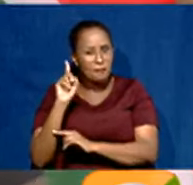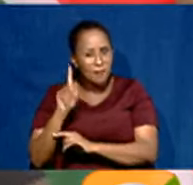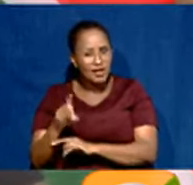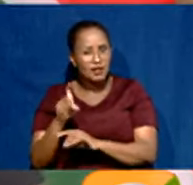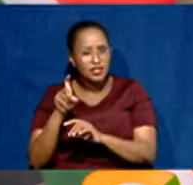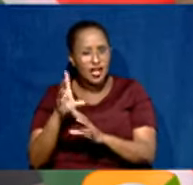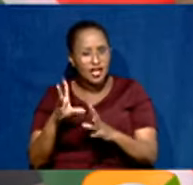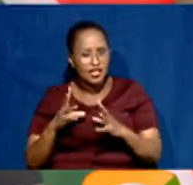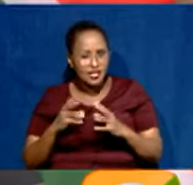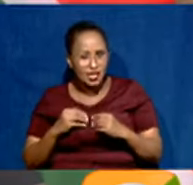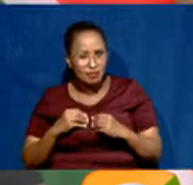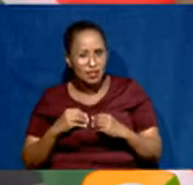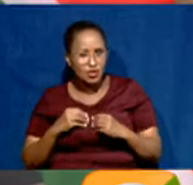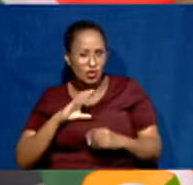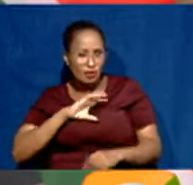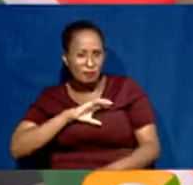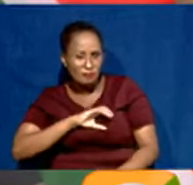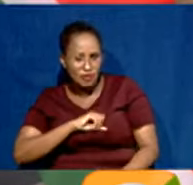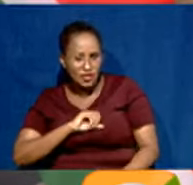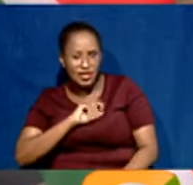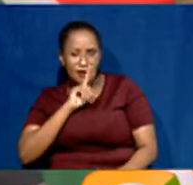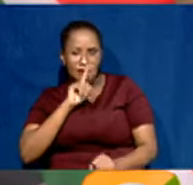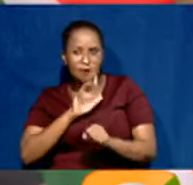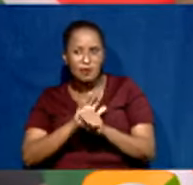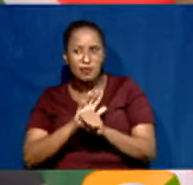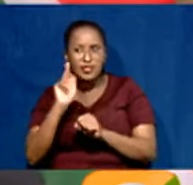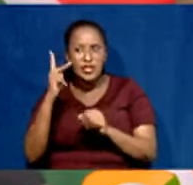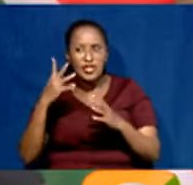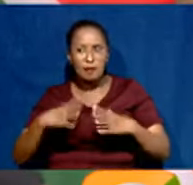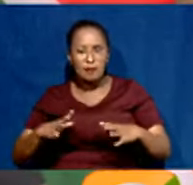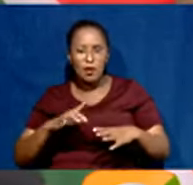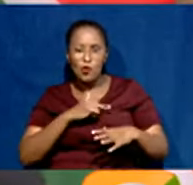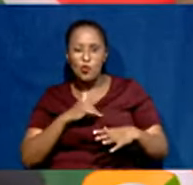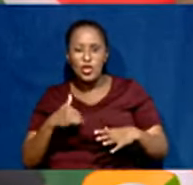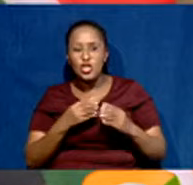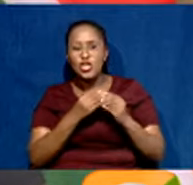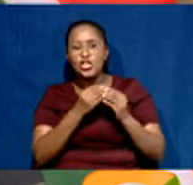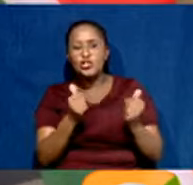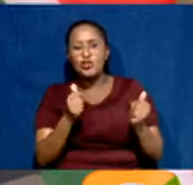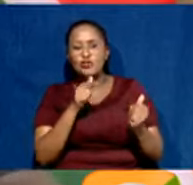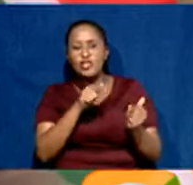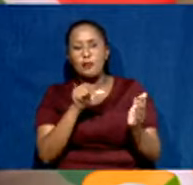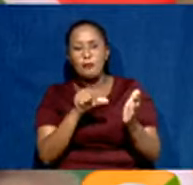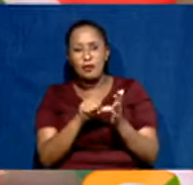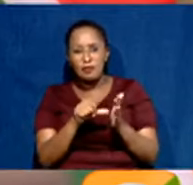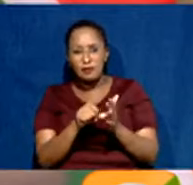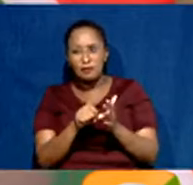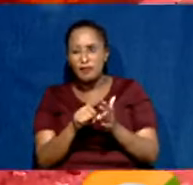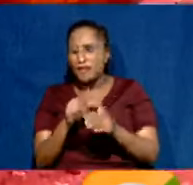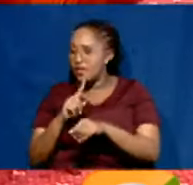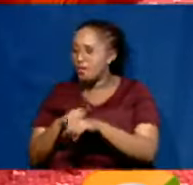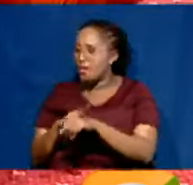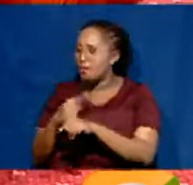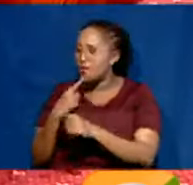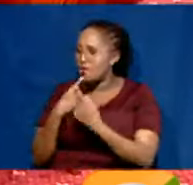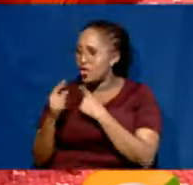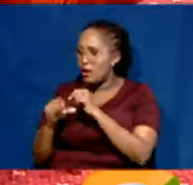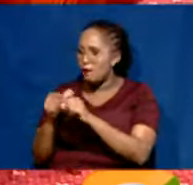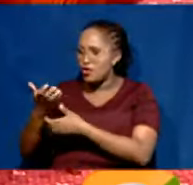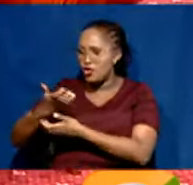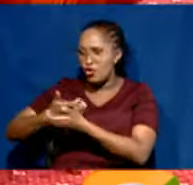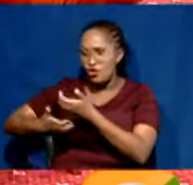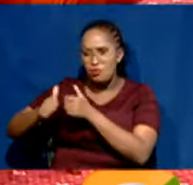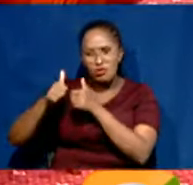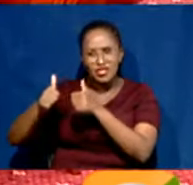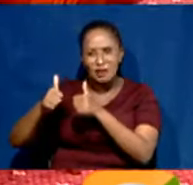I want to promise the people of Kenya that we will sort this situation out. Mheshimiwa Rais, unaposema uchumi umeimarika,